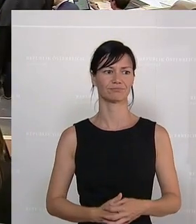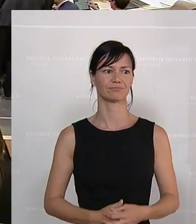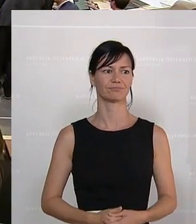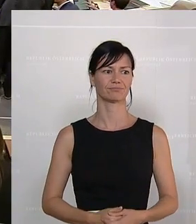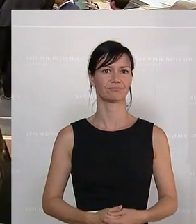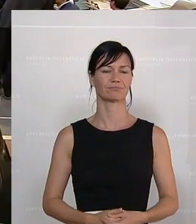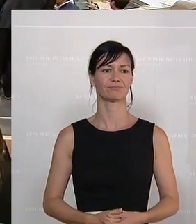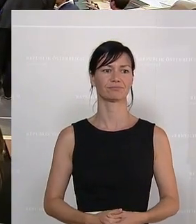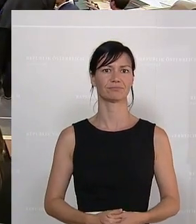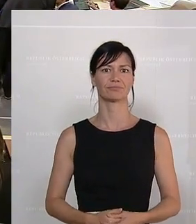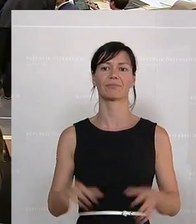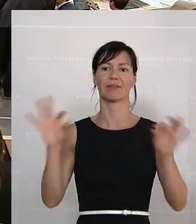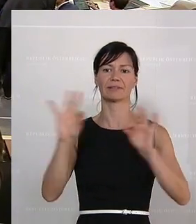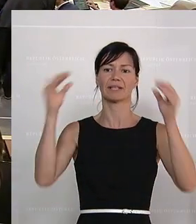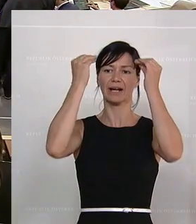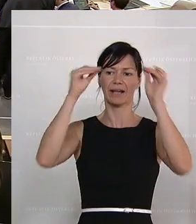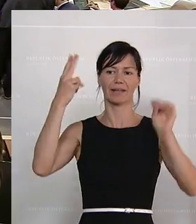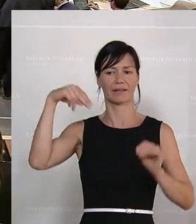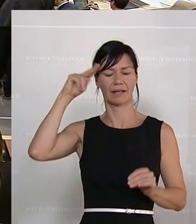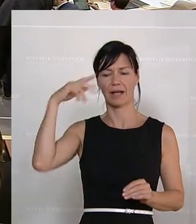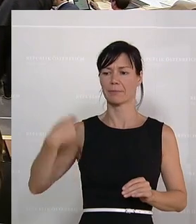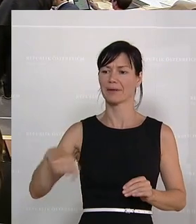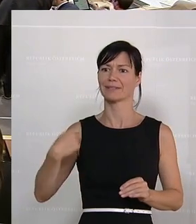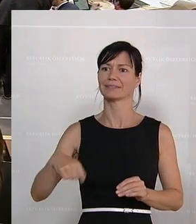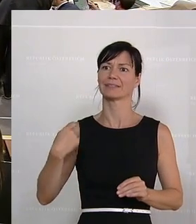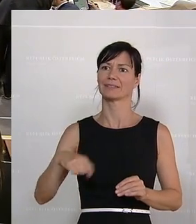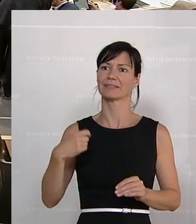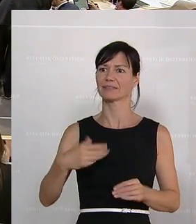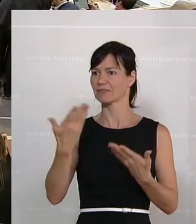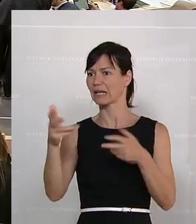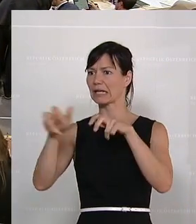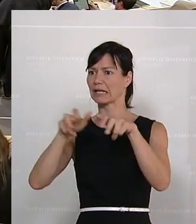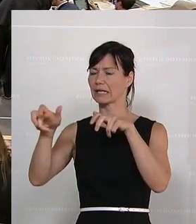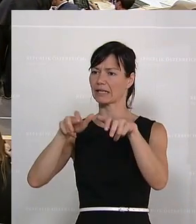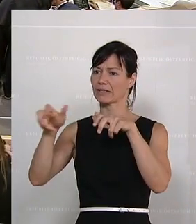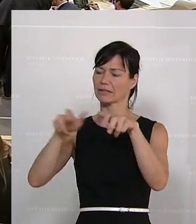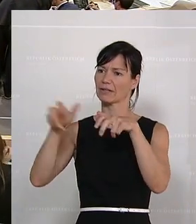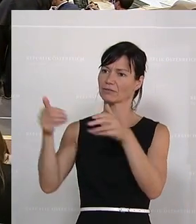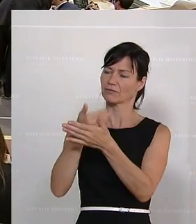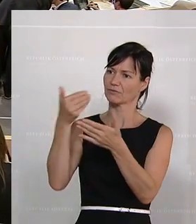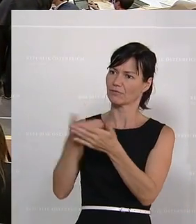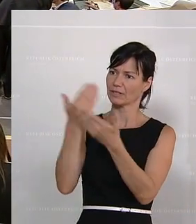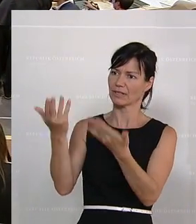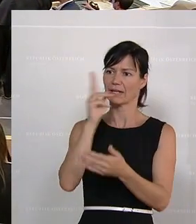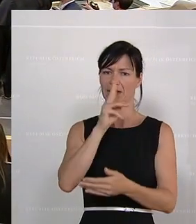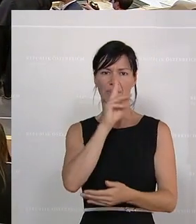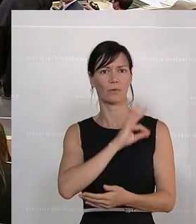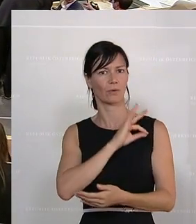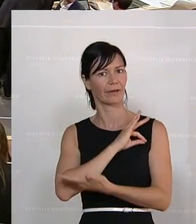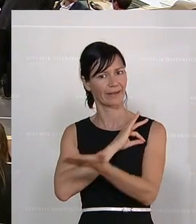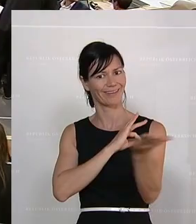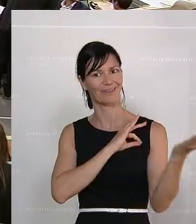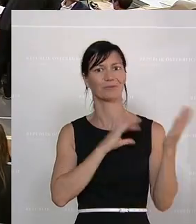seeger präsident hatte vertreterinnen und vertreter der regierung liebe kolleginnen und kollegen liebe zuseherinnen zu